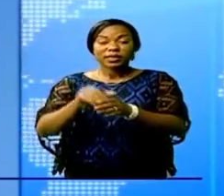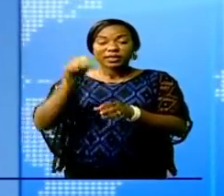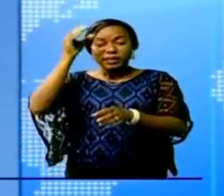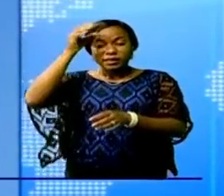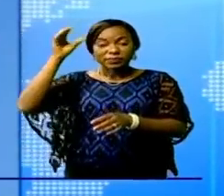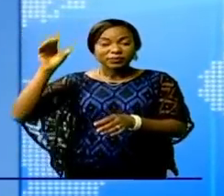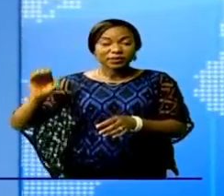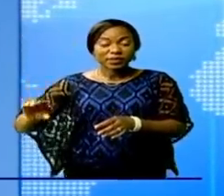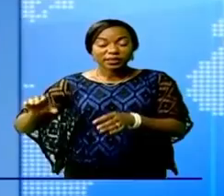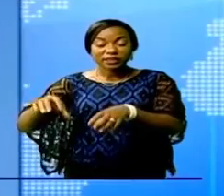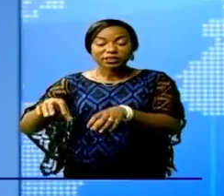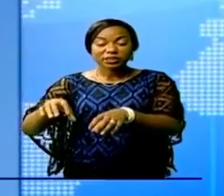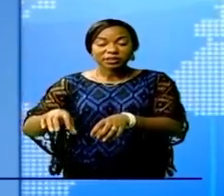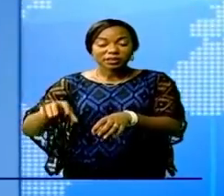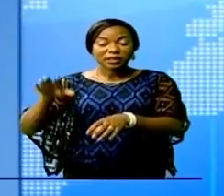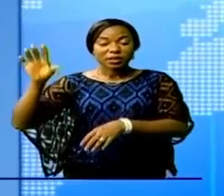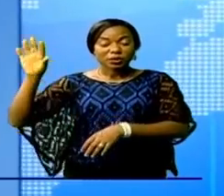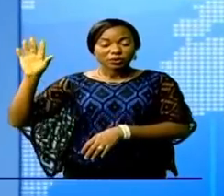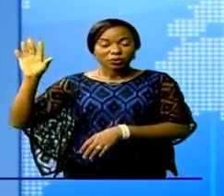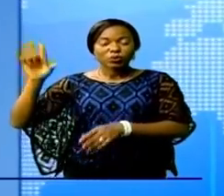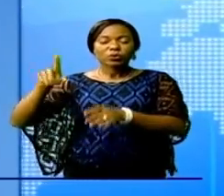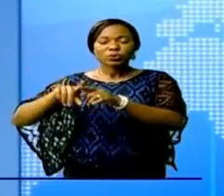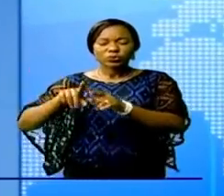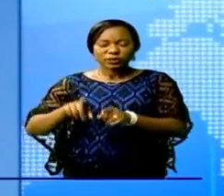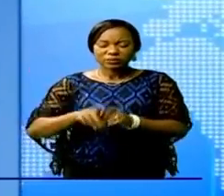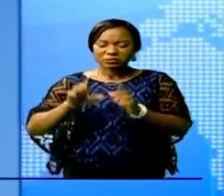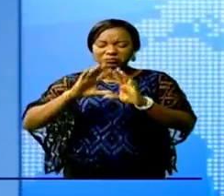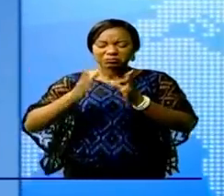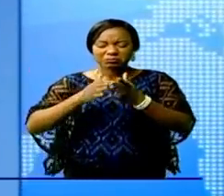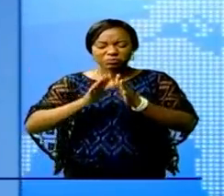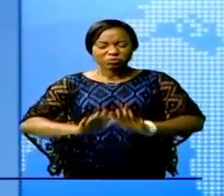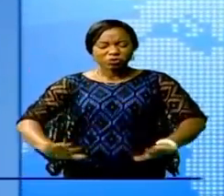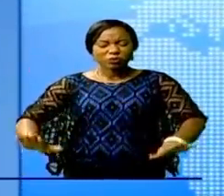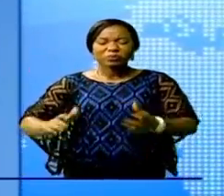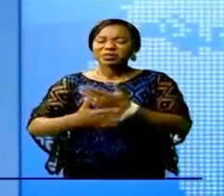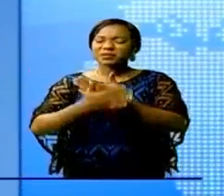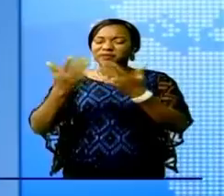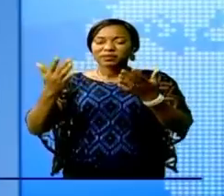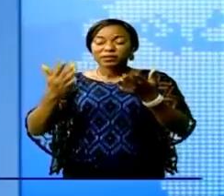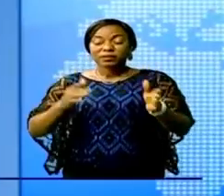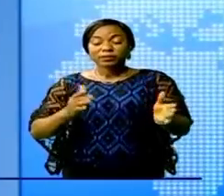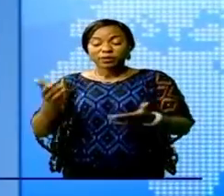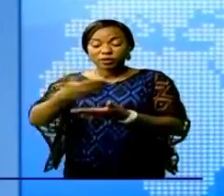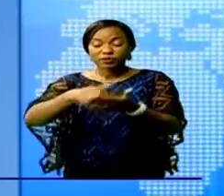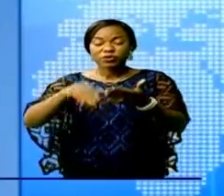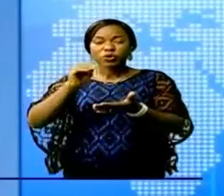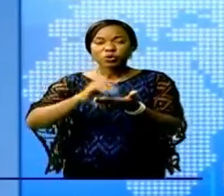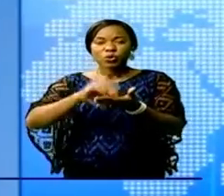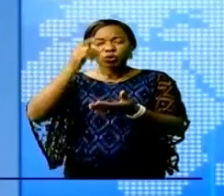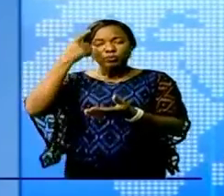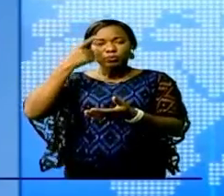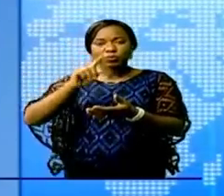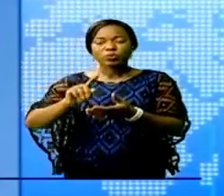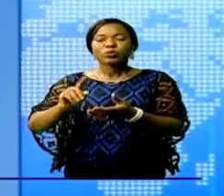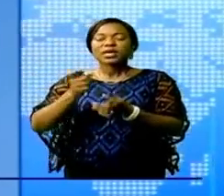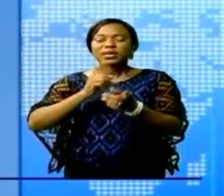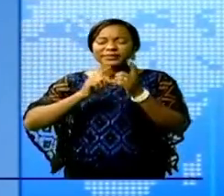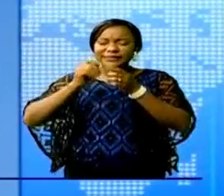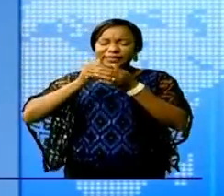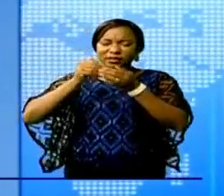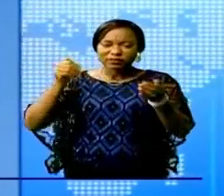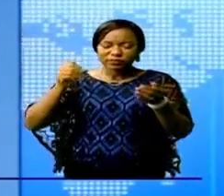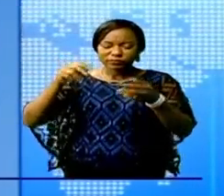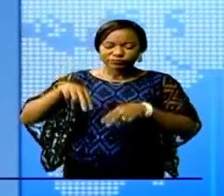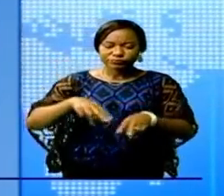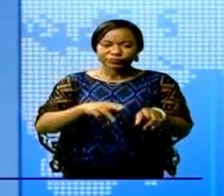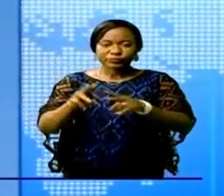capitale Kinshasa pour assainir l'ensemble de la ville. Revenons à présent à ces reportages, les